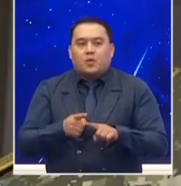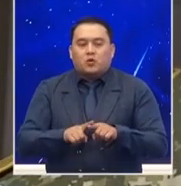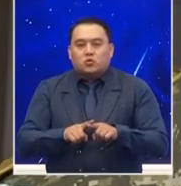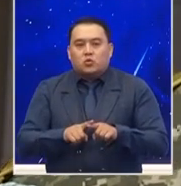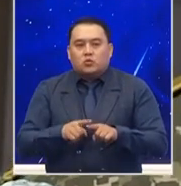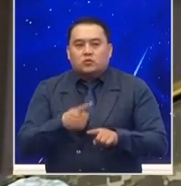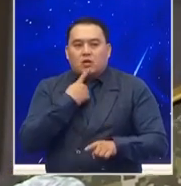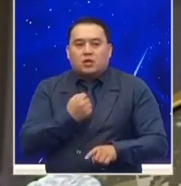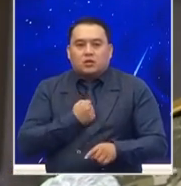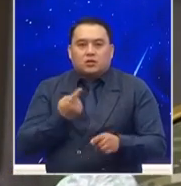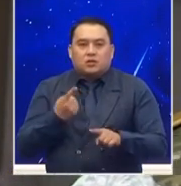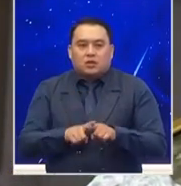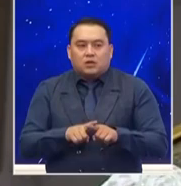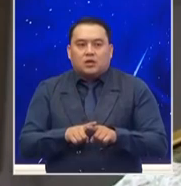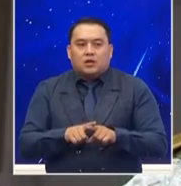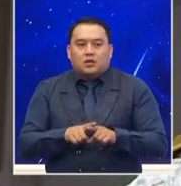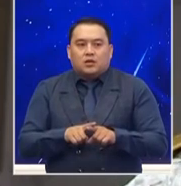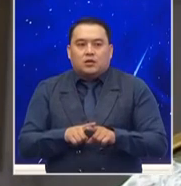Және де осы әскери техникалық мектебінде